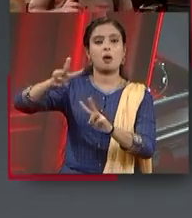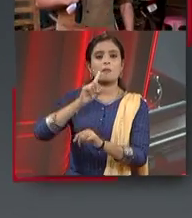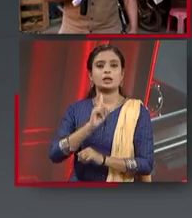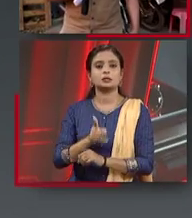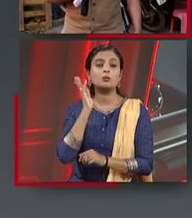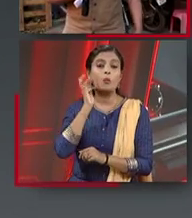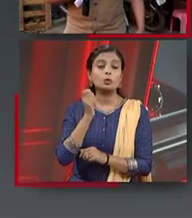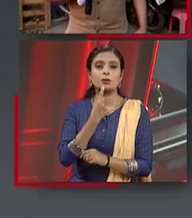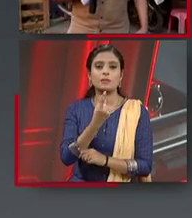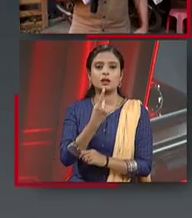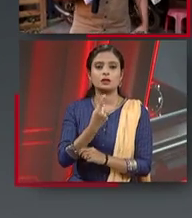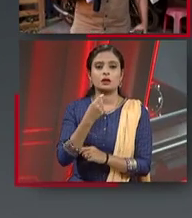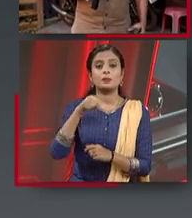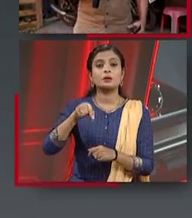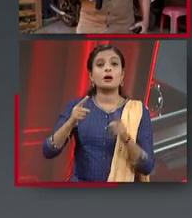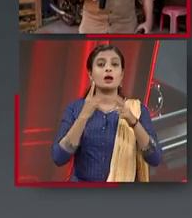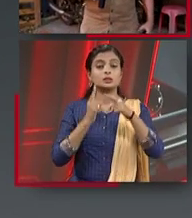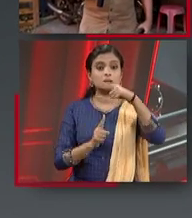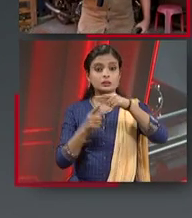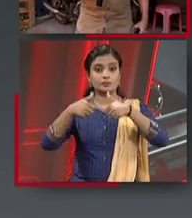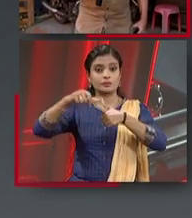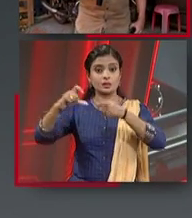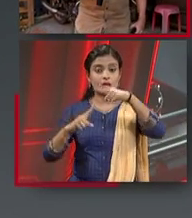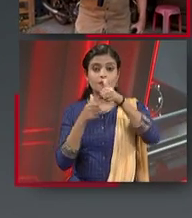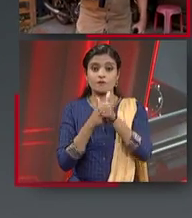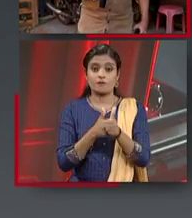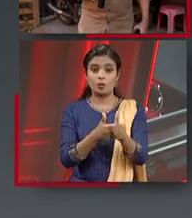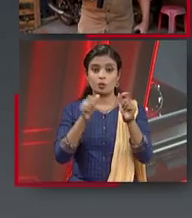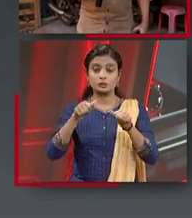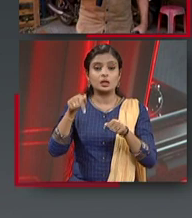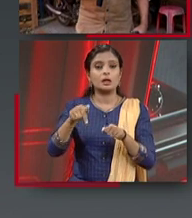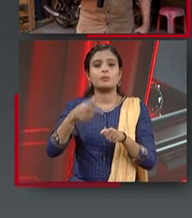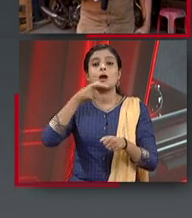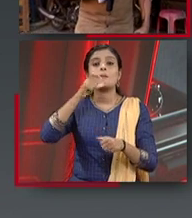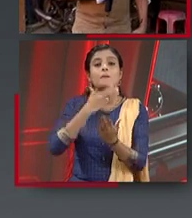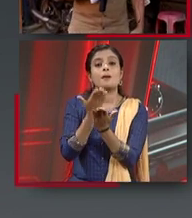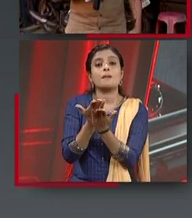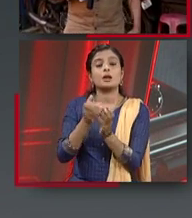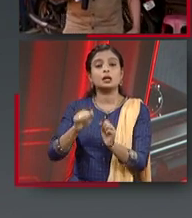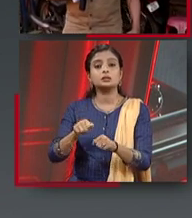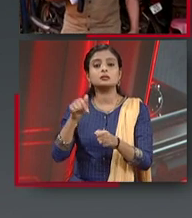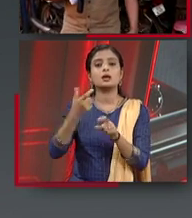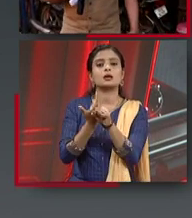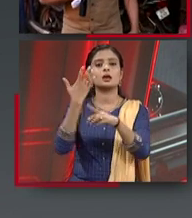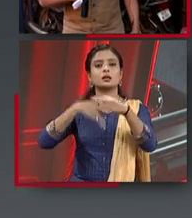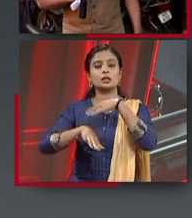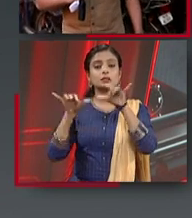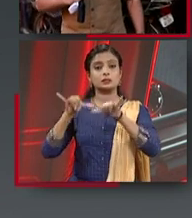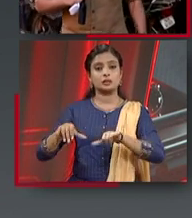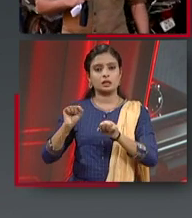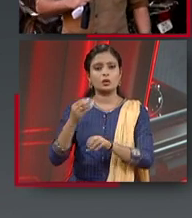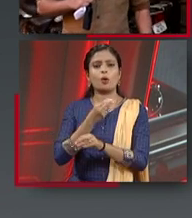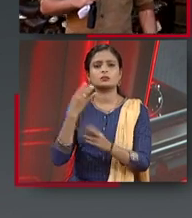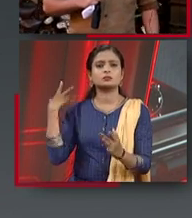നടപടി എടുത്തിരിക്കുന്നത്. ഐ ടി ആക്ട് വകുപ്പുകൾ പ്രകാരമാണ് ഈ കേസ് എടുക്കുകയും ചെയ്തിരിക്കുന്നത്. തൃശ്ശൂർ സ്വദേശിയാണ് ഈ നടി. കഴിഞ്ഞ കുറച്ച് നാളുകളായി